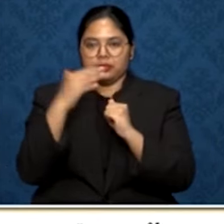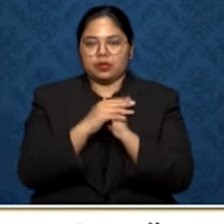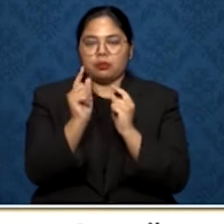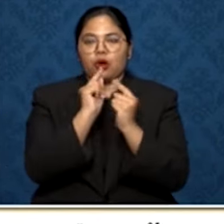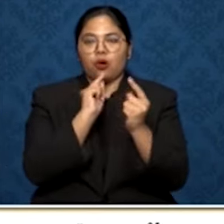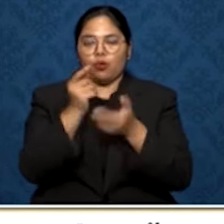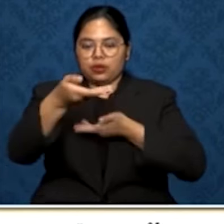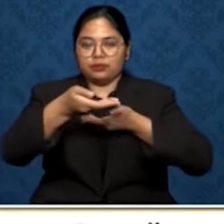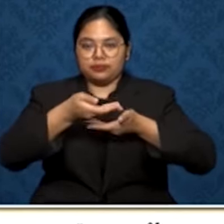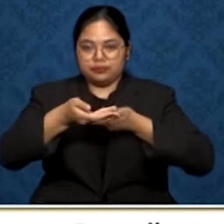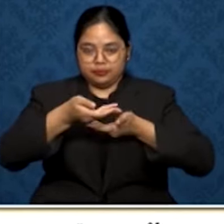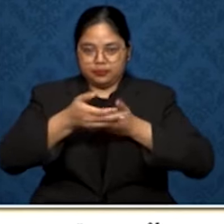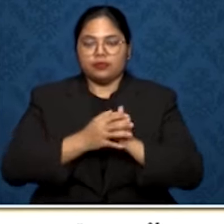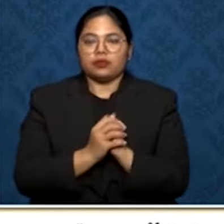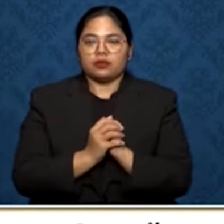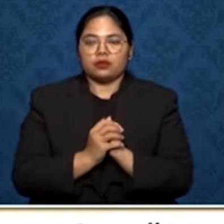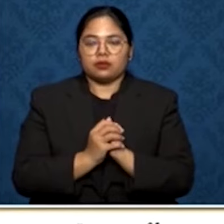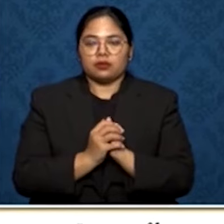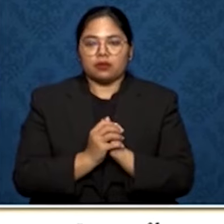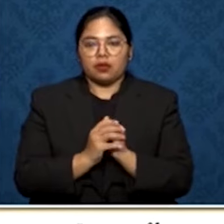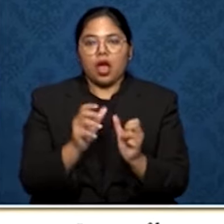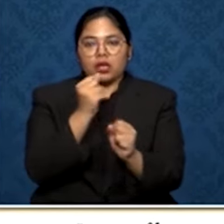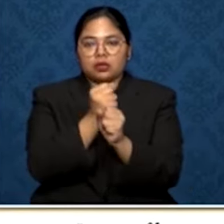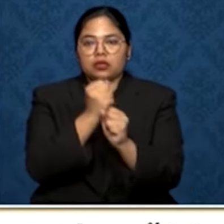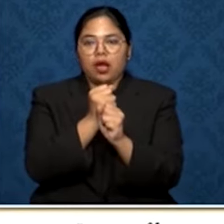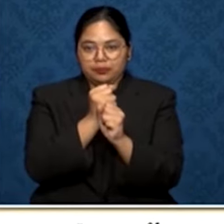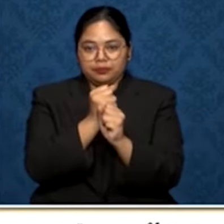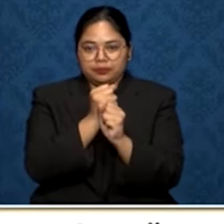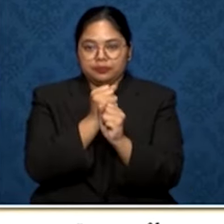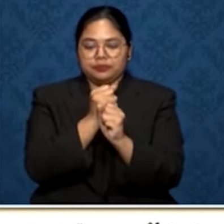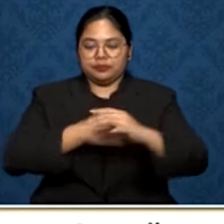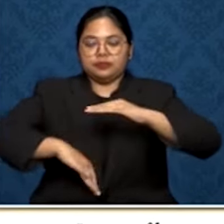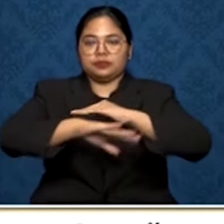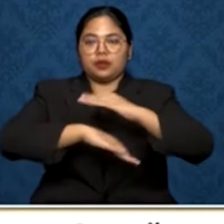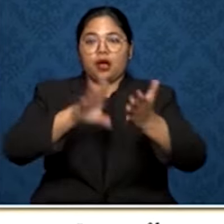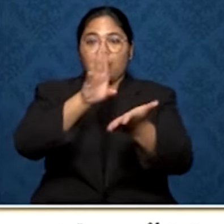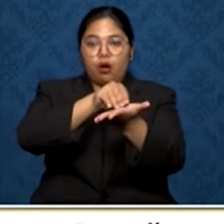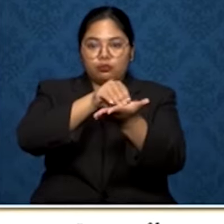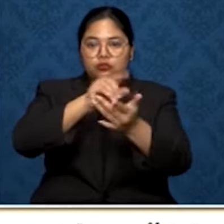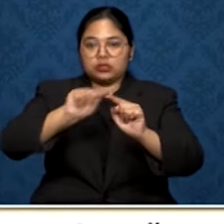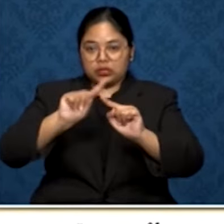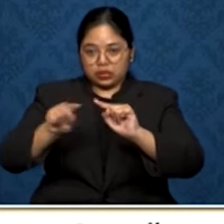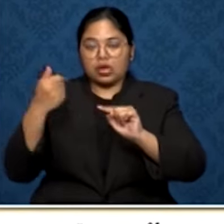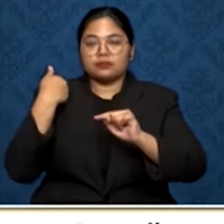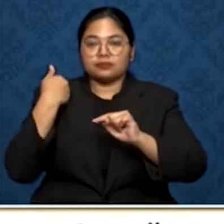สุดท้ายการจัดทำไทด overviewเต dire economน